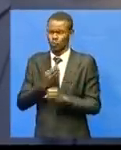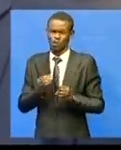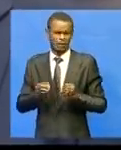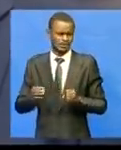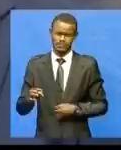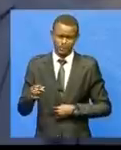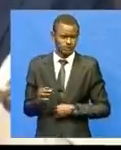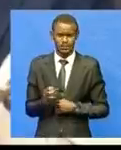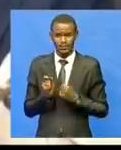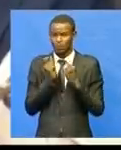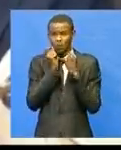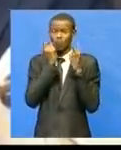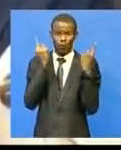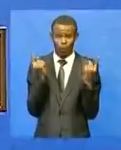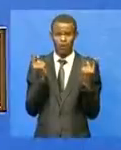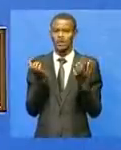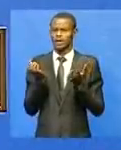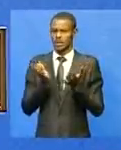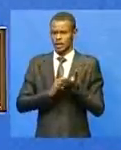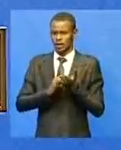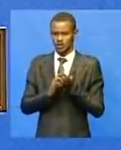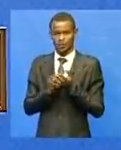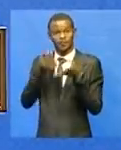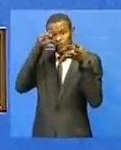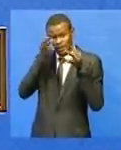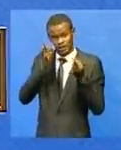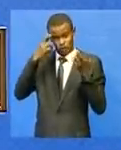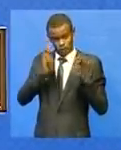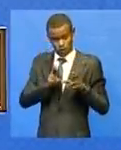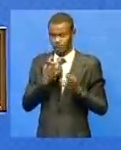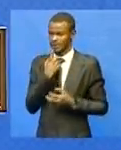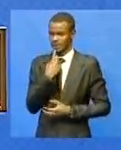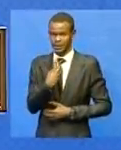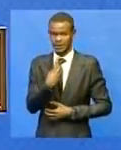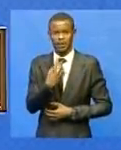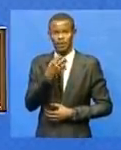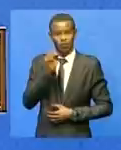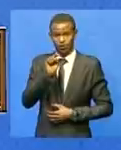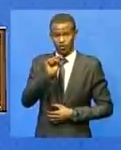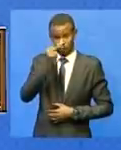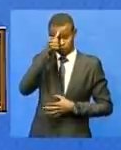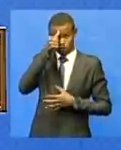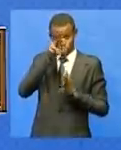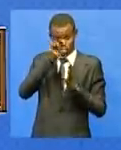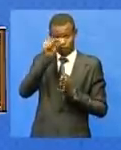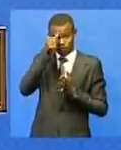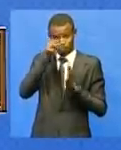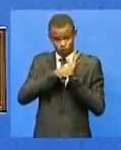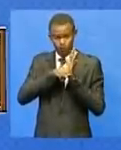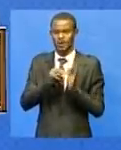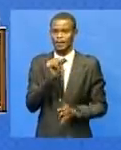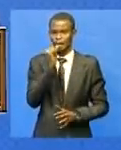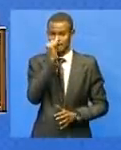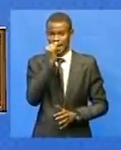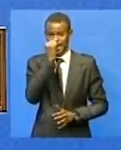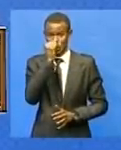d'une résolution portant mise en accusation du gouverneur de la province du Maïndombé par l'Assemblée plénière sur réquisition du